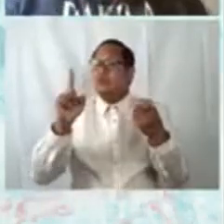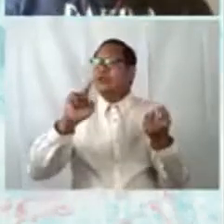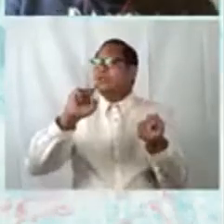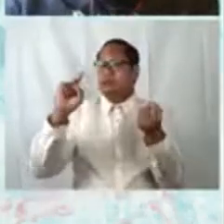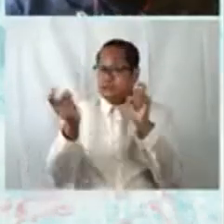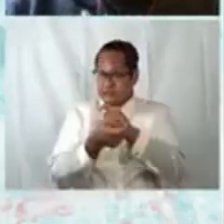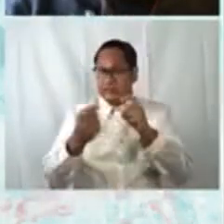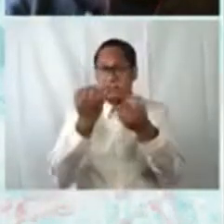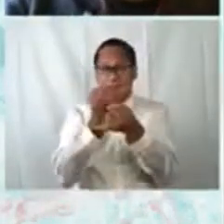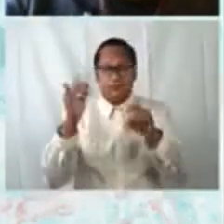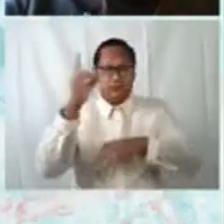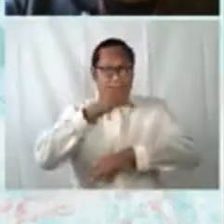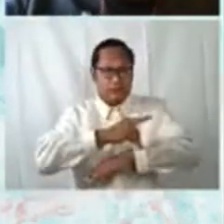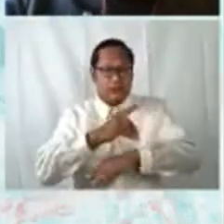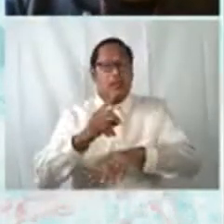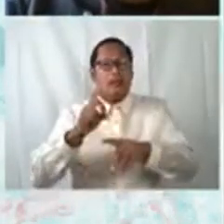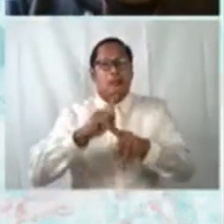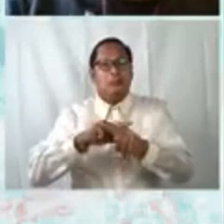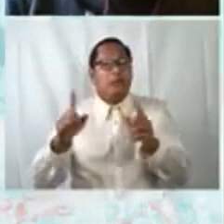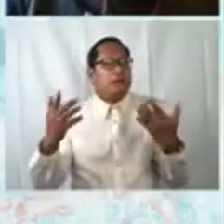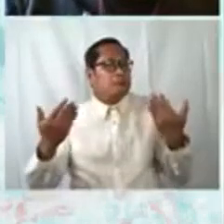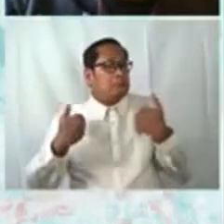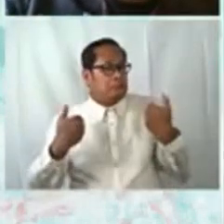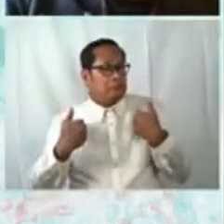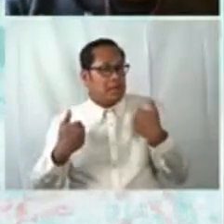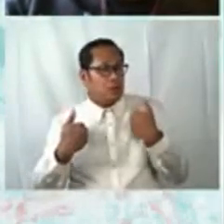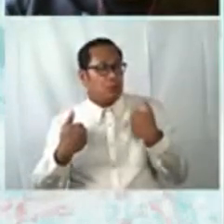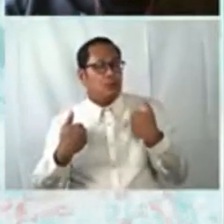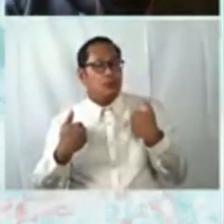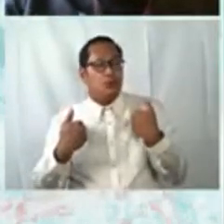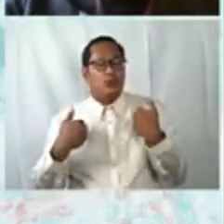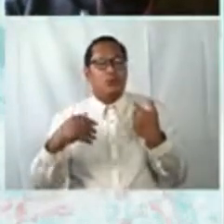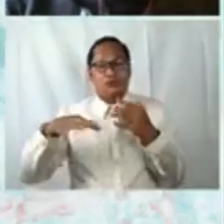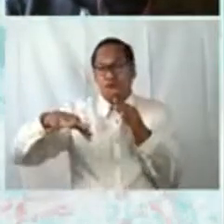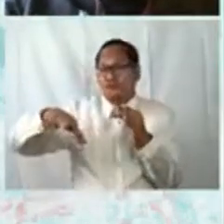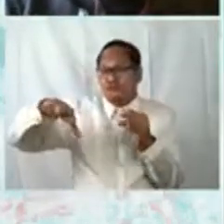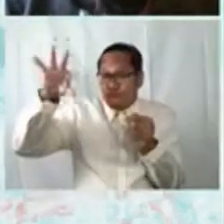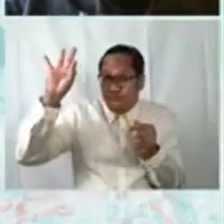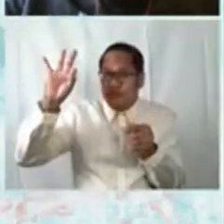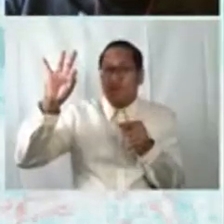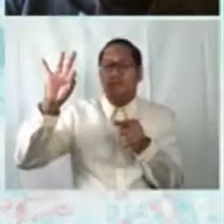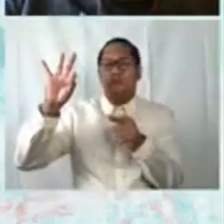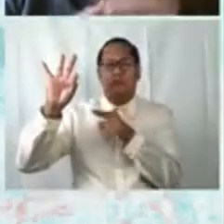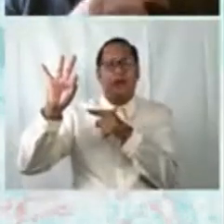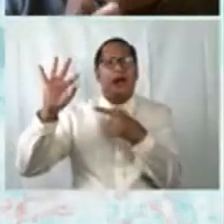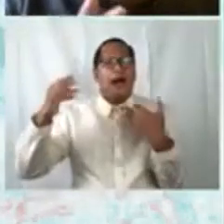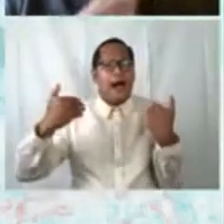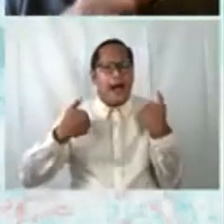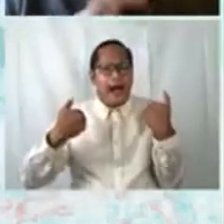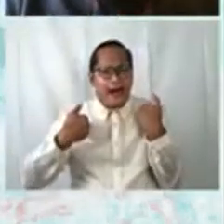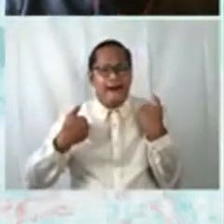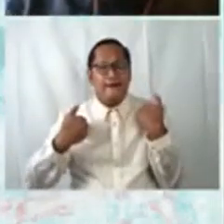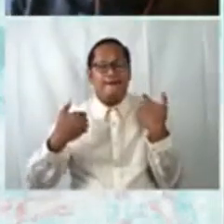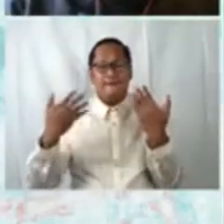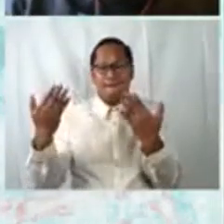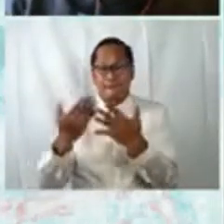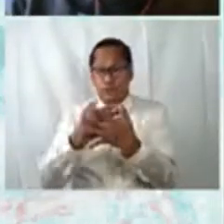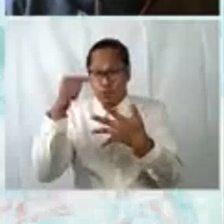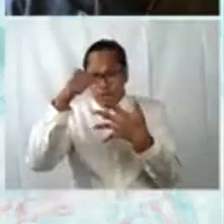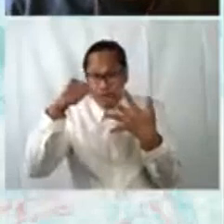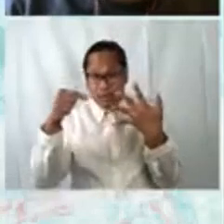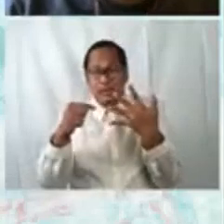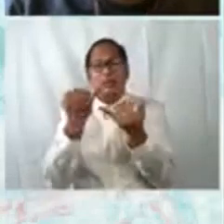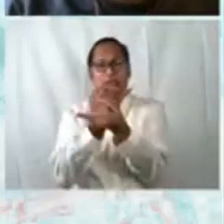Day. Pero apparently, meron tayong na-discover na bagong aspekto ng